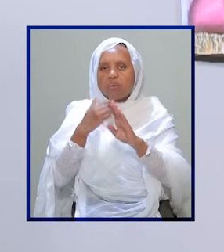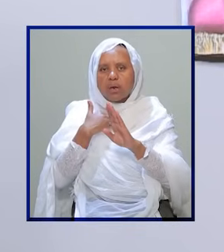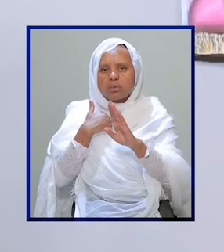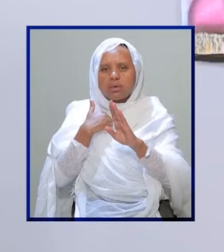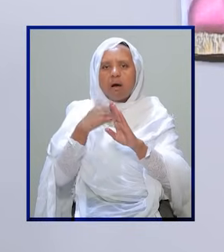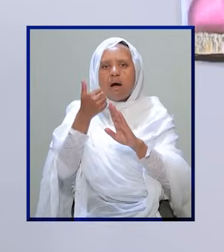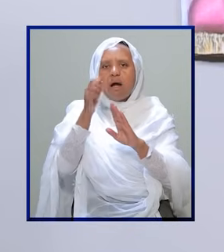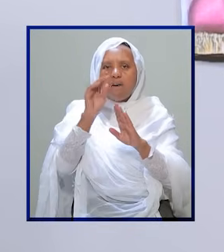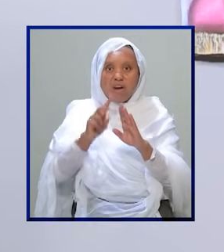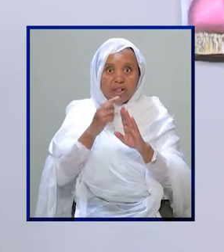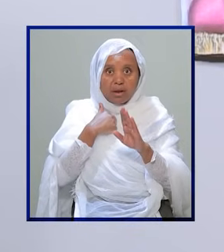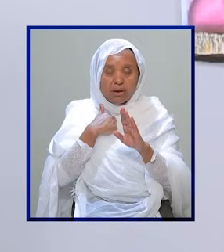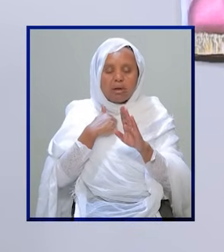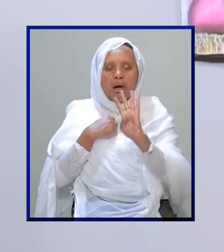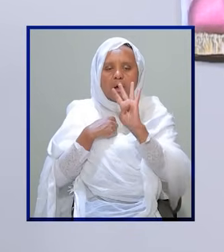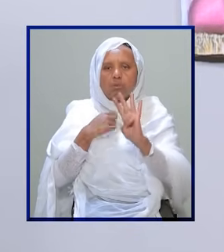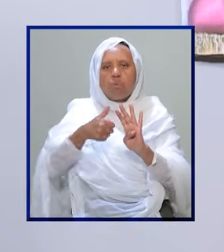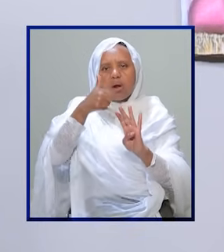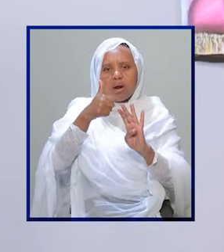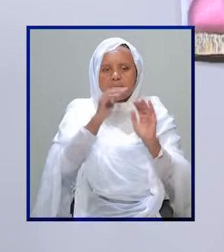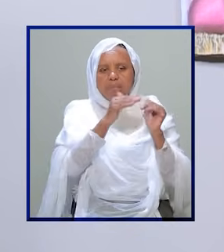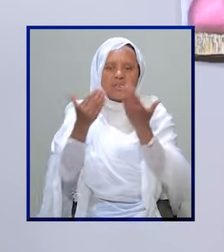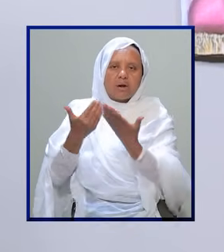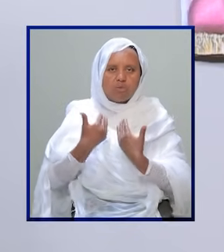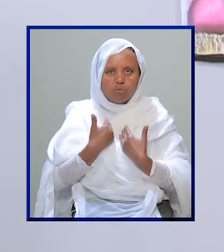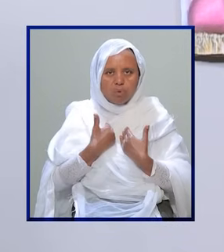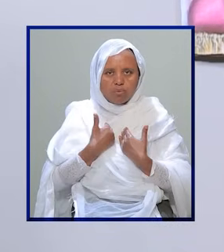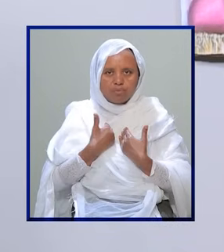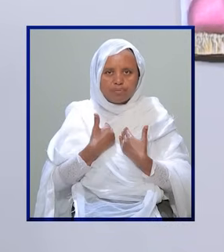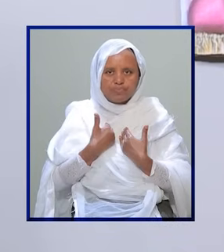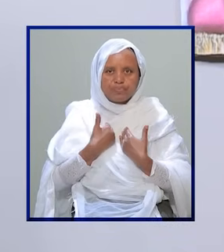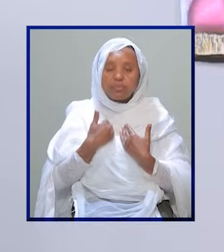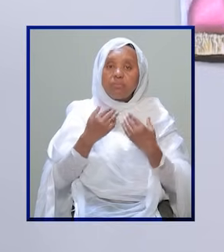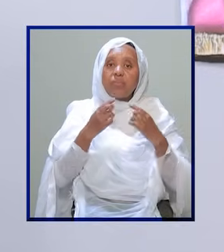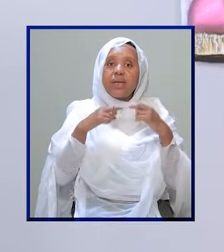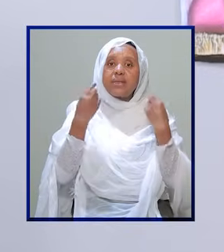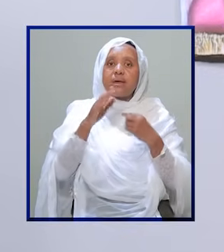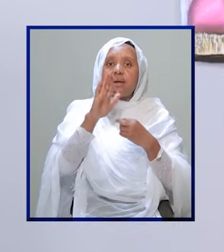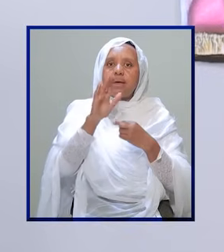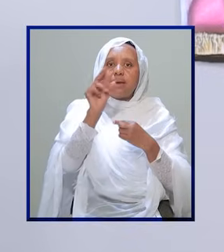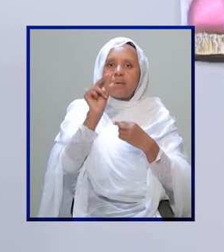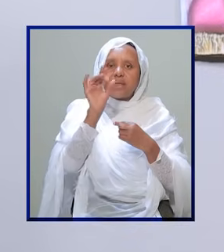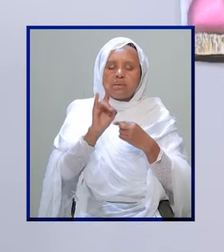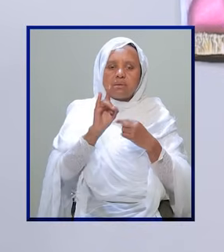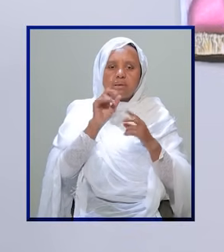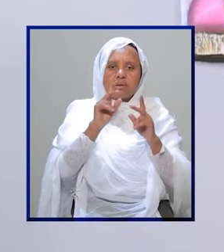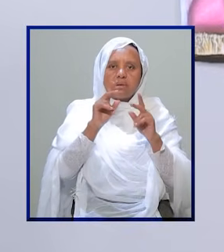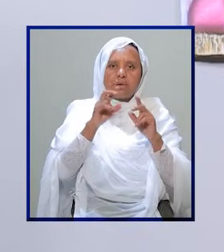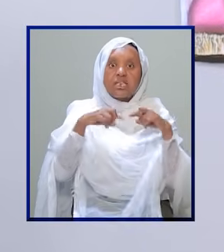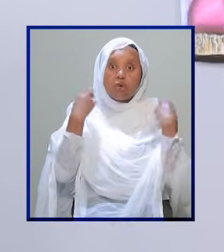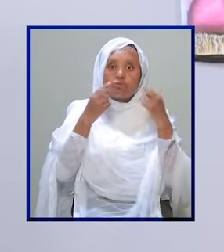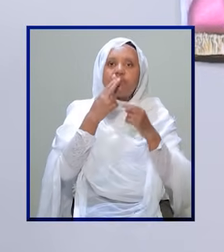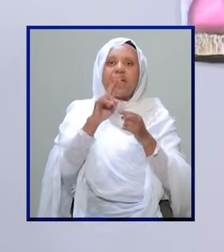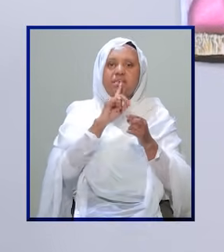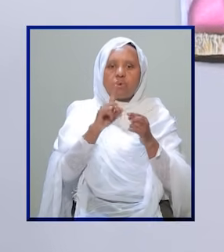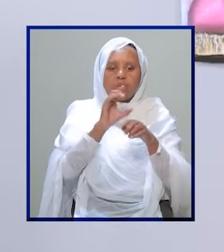አራቱ በዋናነት የሚያስተናግዱ ናቸው ቄሰ ገበዝ ቀሳውስቱን የሚያዝ ነው